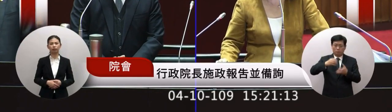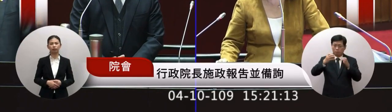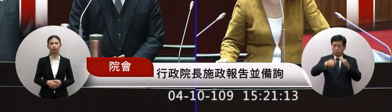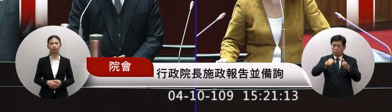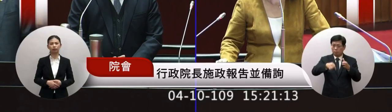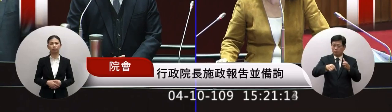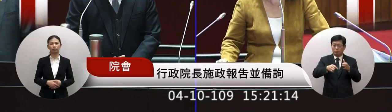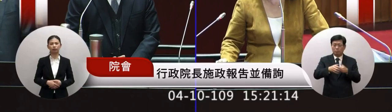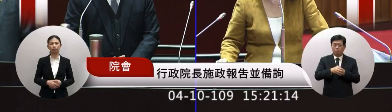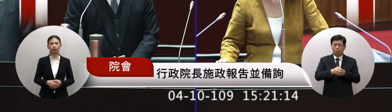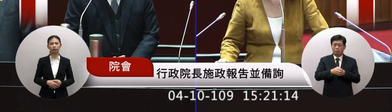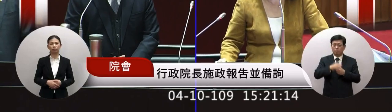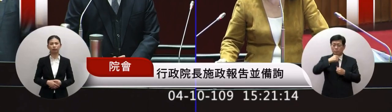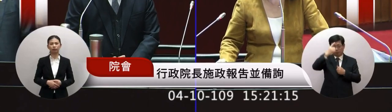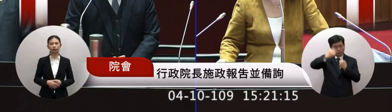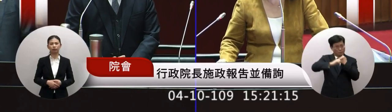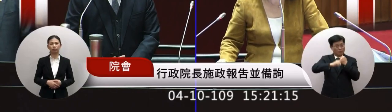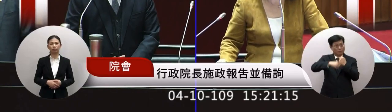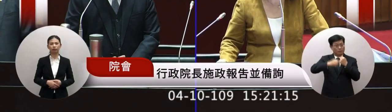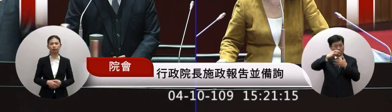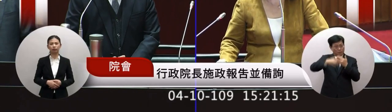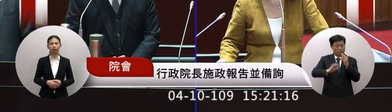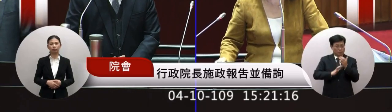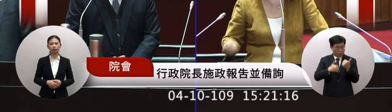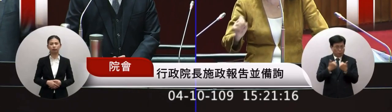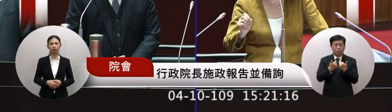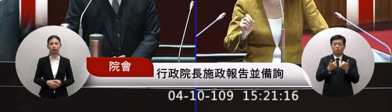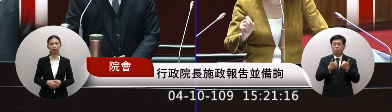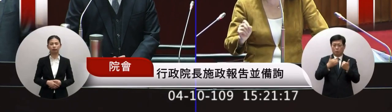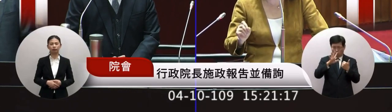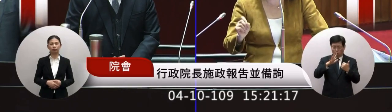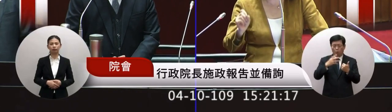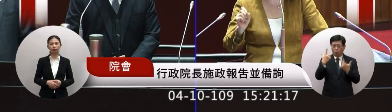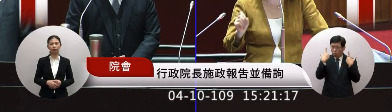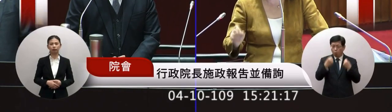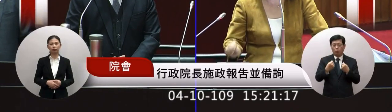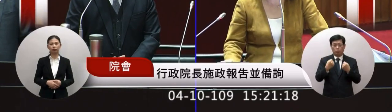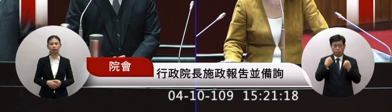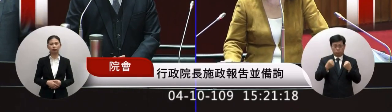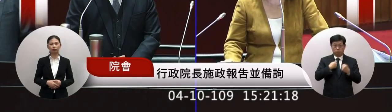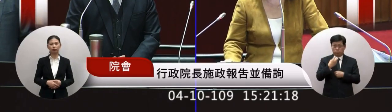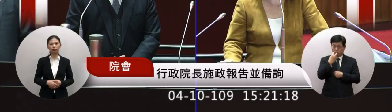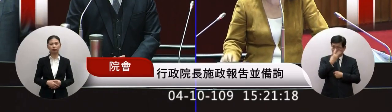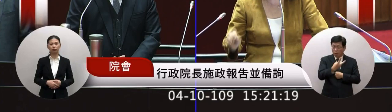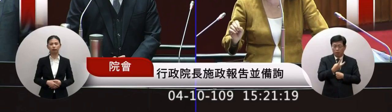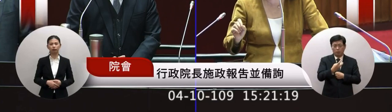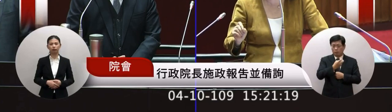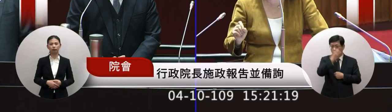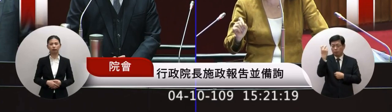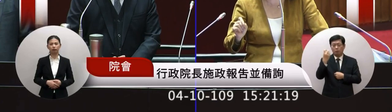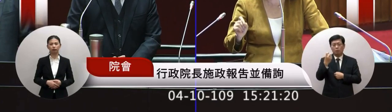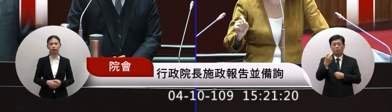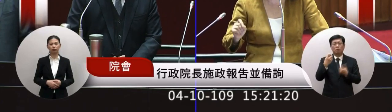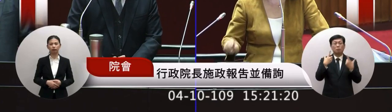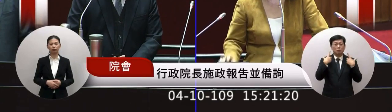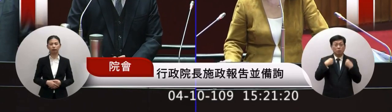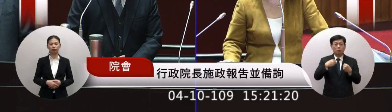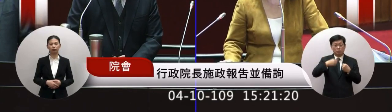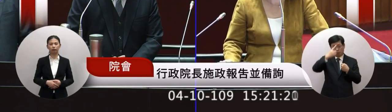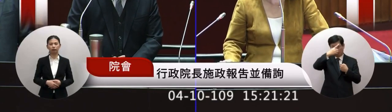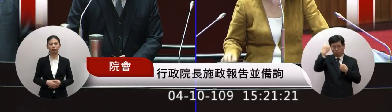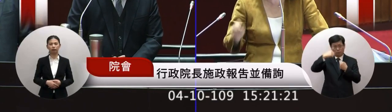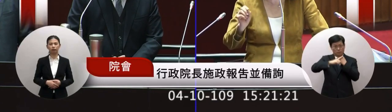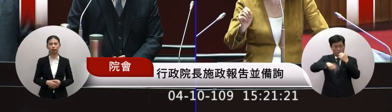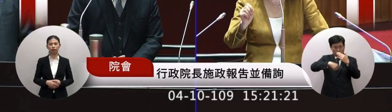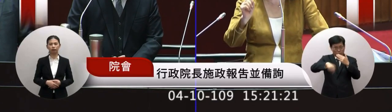个司法法制委员会在开会的时候呢，我们才知道，我们在参访的时候呢，我们才知道原来司法院